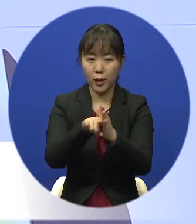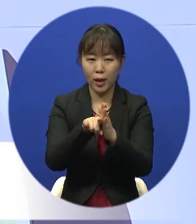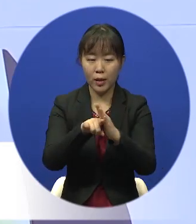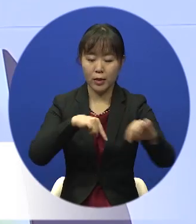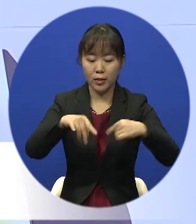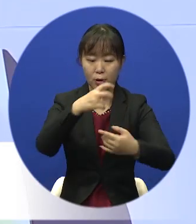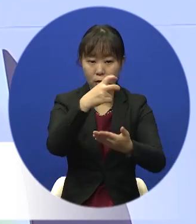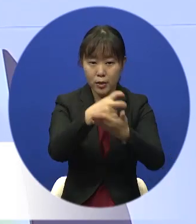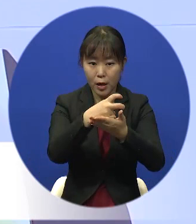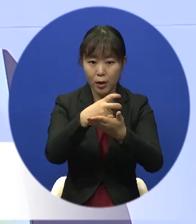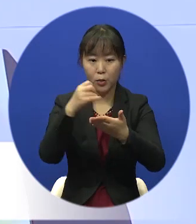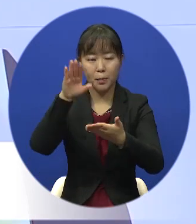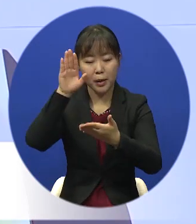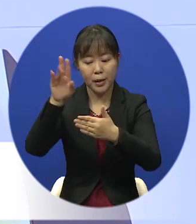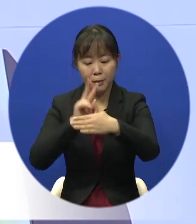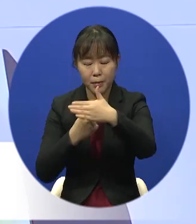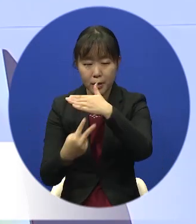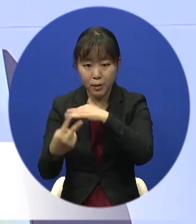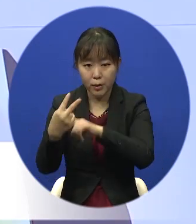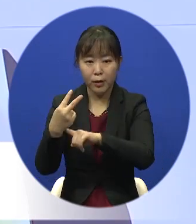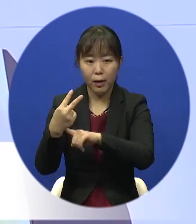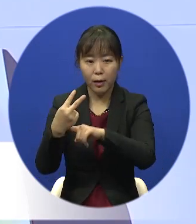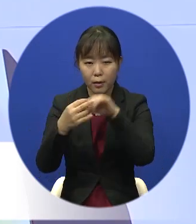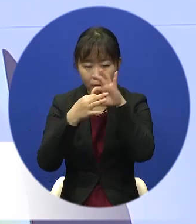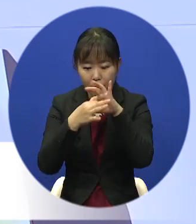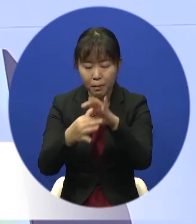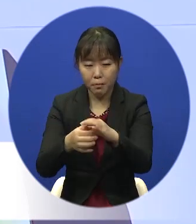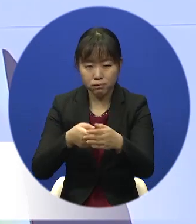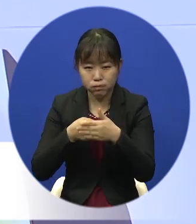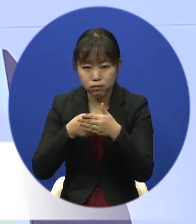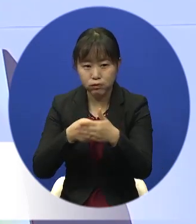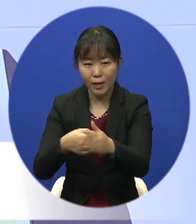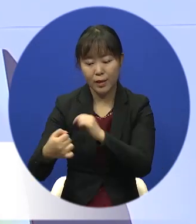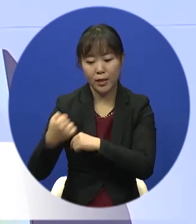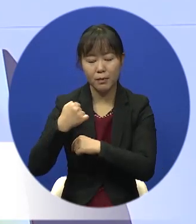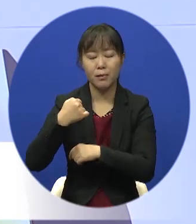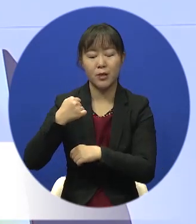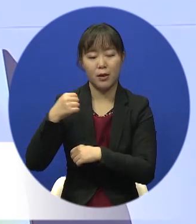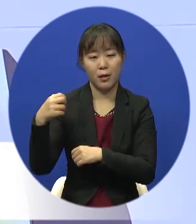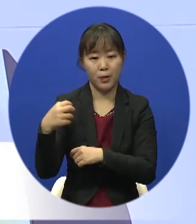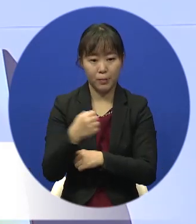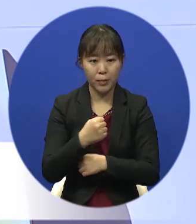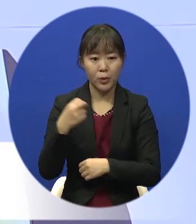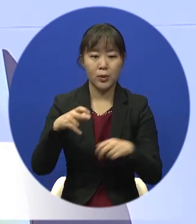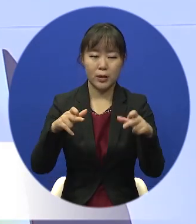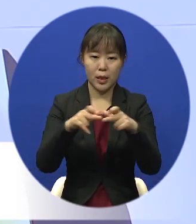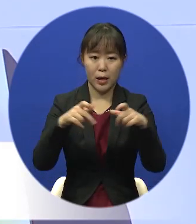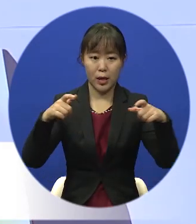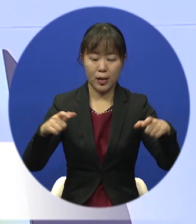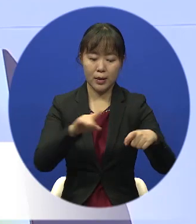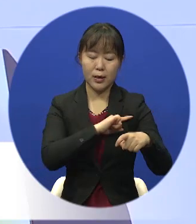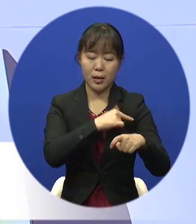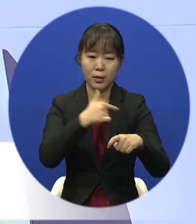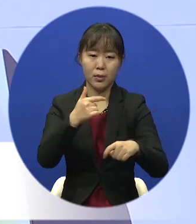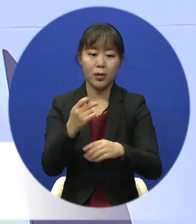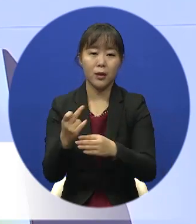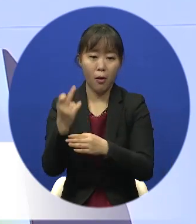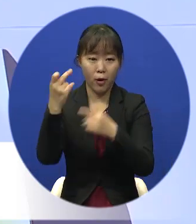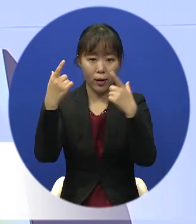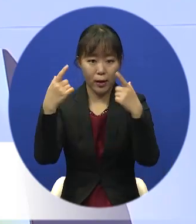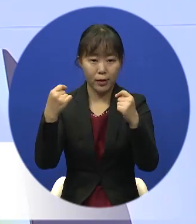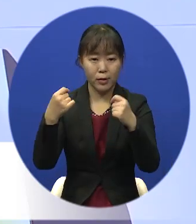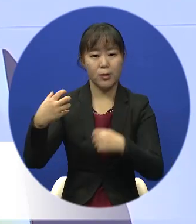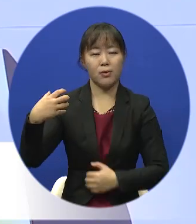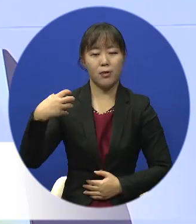정책과 미래의 비전을 유지할 수 있는 동력을 만들어내었고 장애계의 맏형으로서 역할을